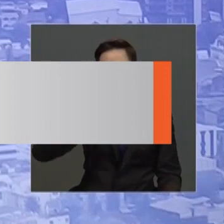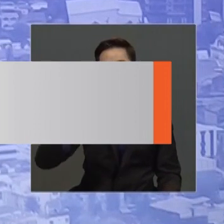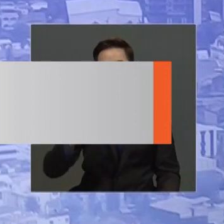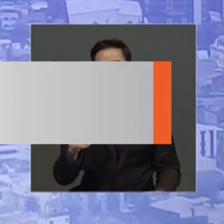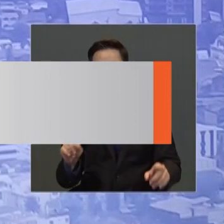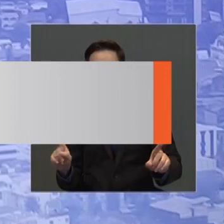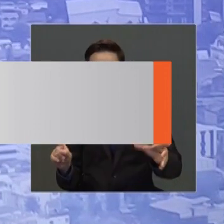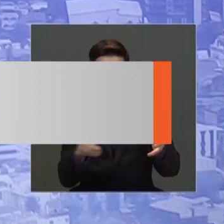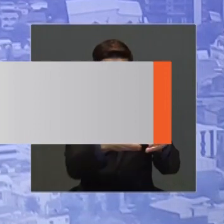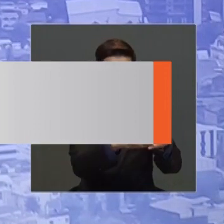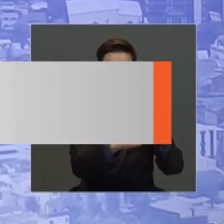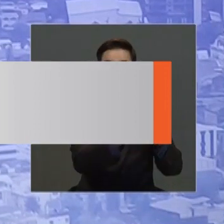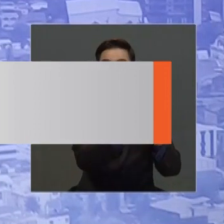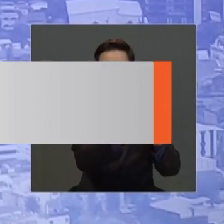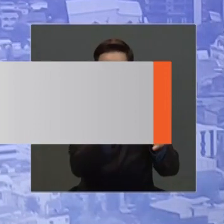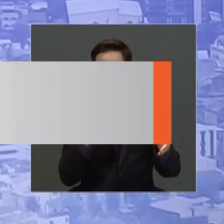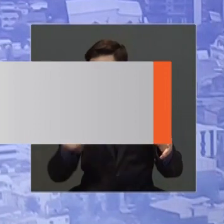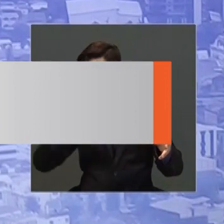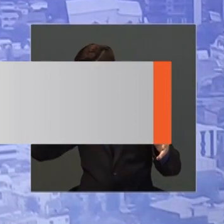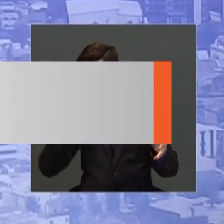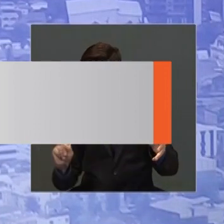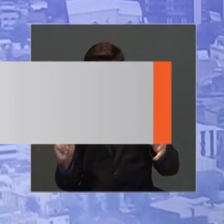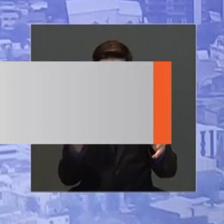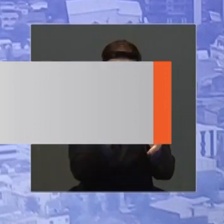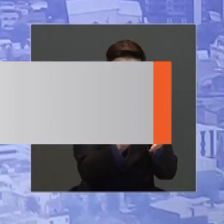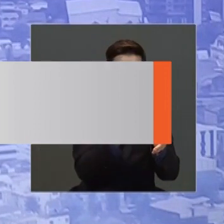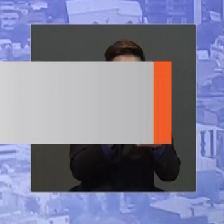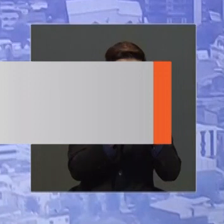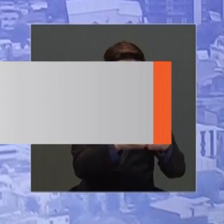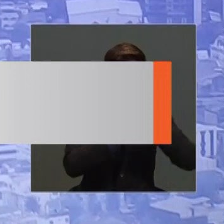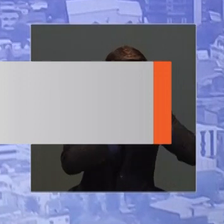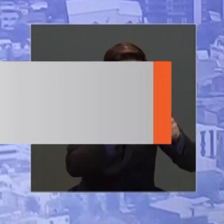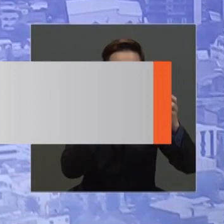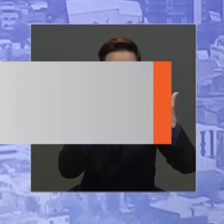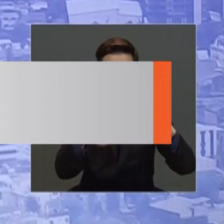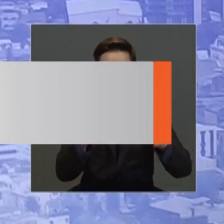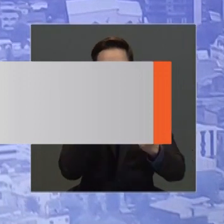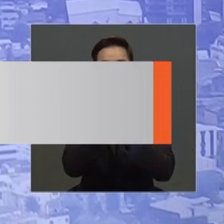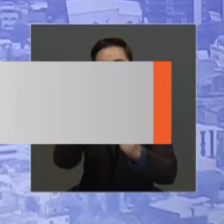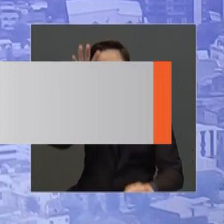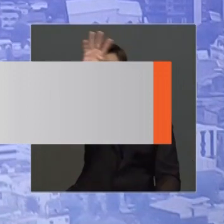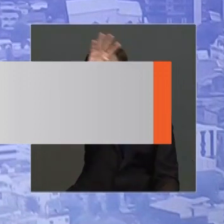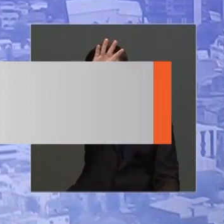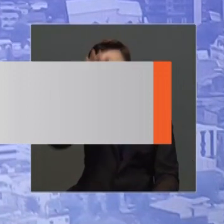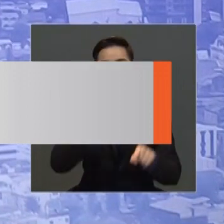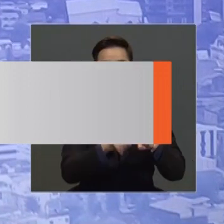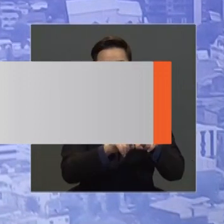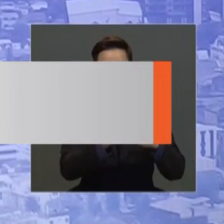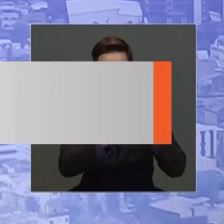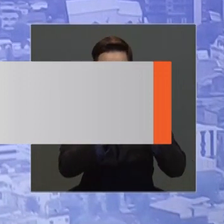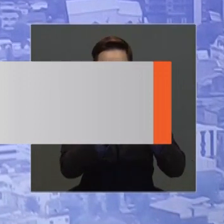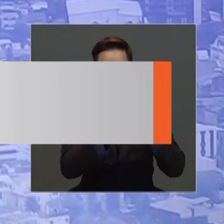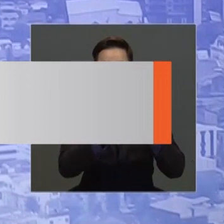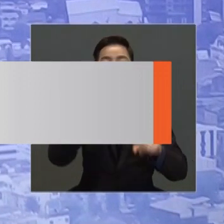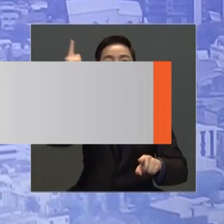าไปช่วยกำกับติดตามนะคะที่ลงไปแล้วนะคะก็จะมีคลัสเตอร์คลองเตยค่ะแล้วก็มีเข